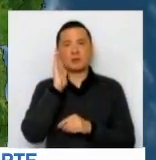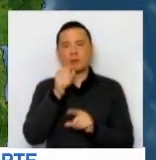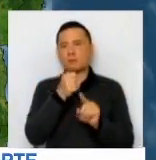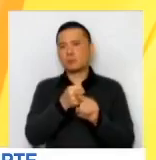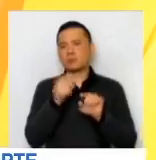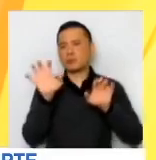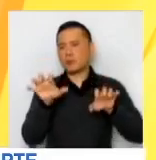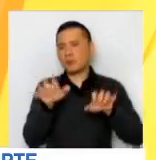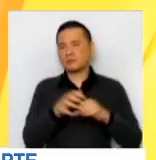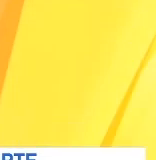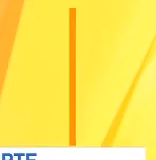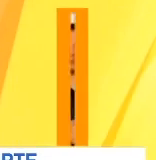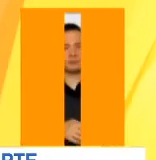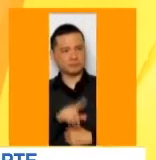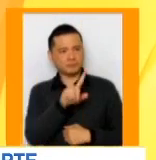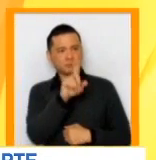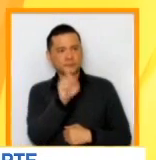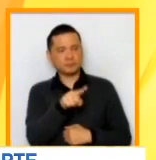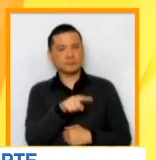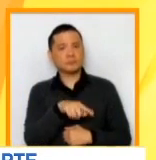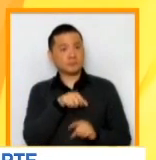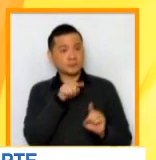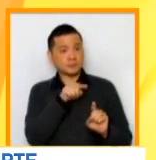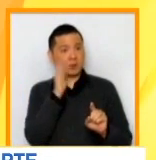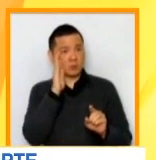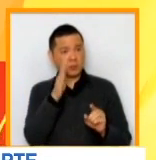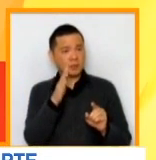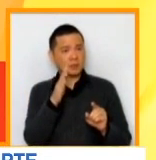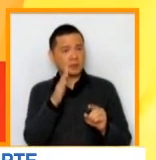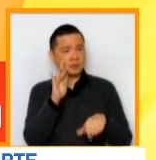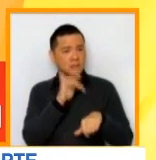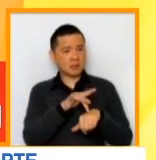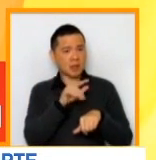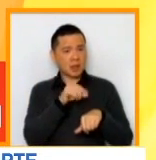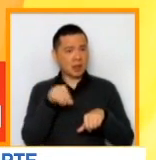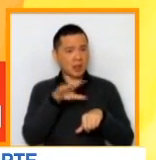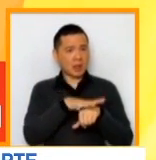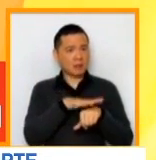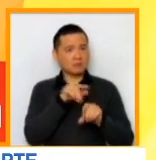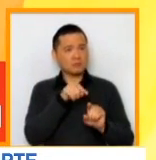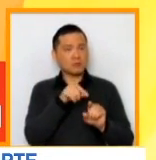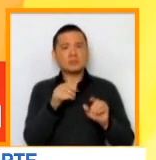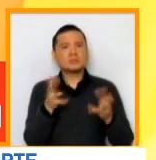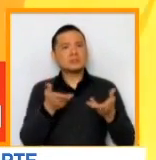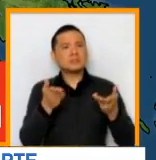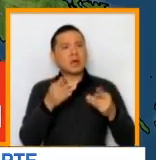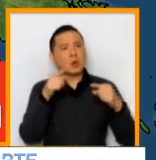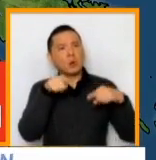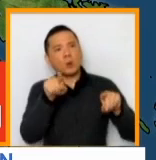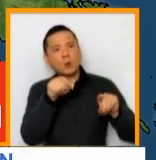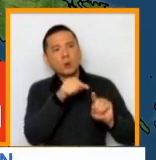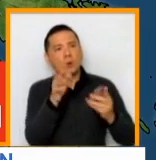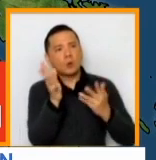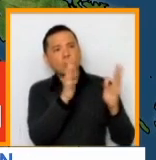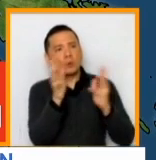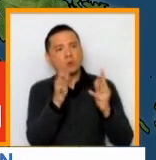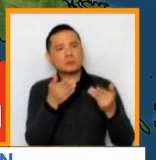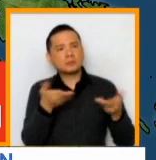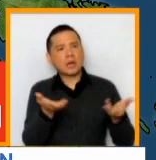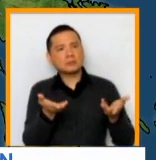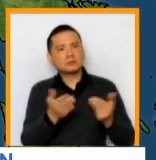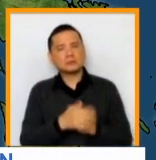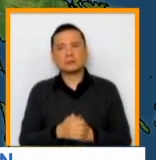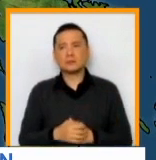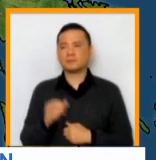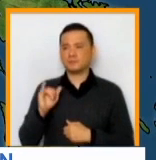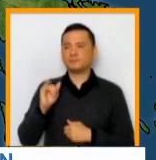Chris, maglalampol ba ito? Kamusta yung track niya? Well, sa ngayon, Igan, inaasahan natin no, na posible